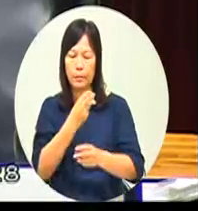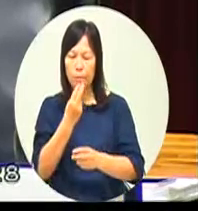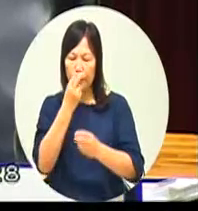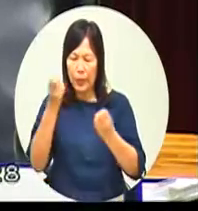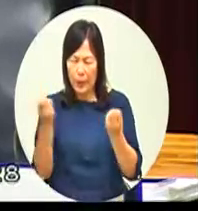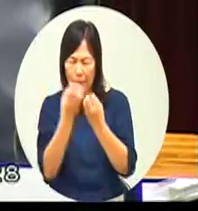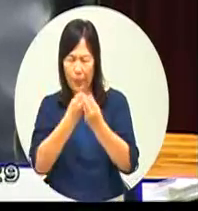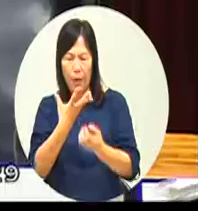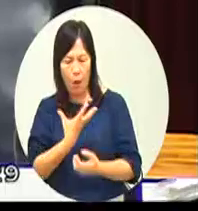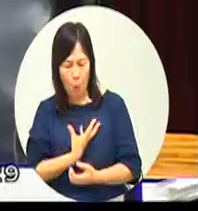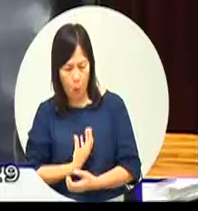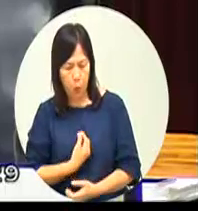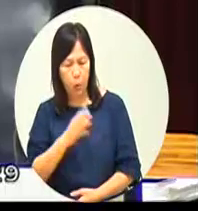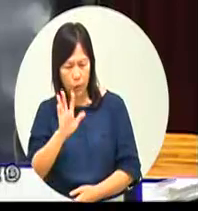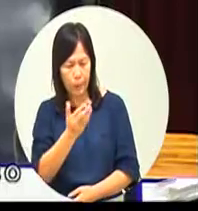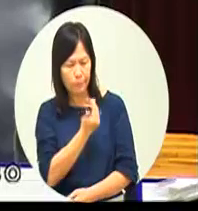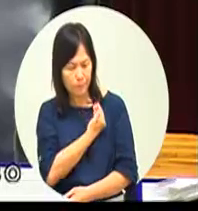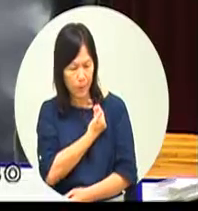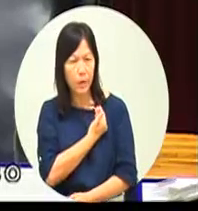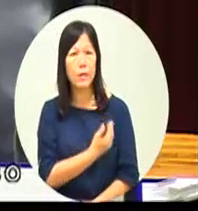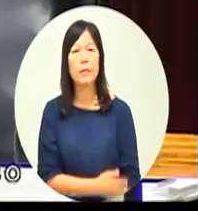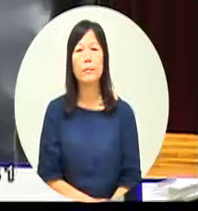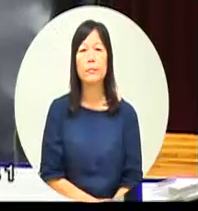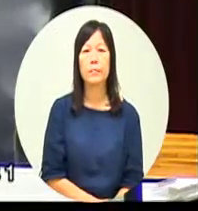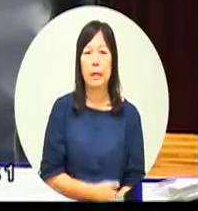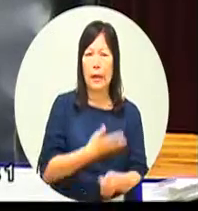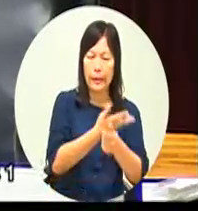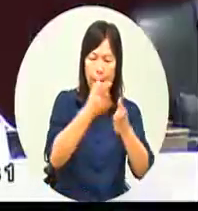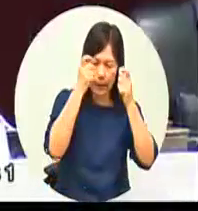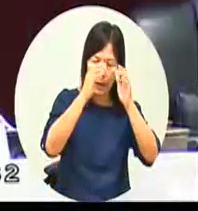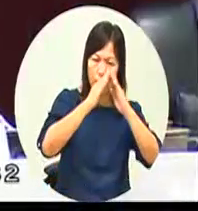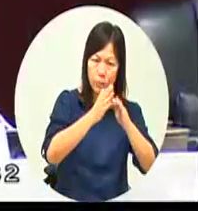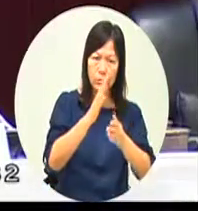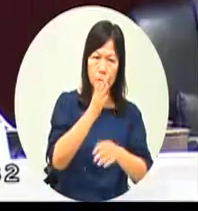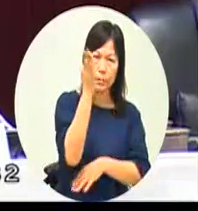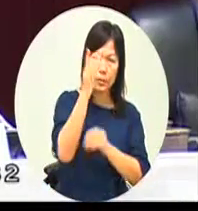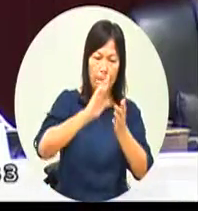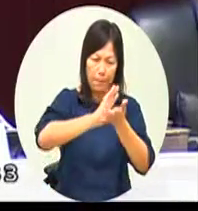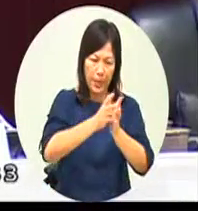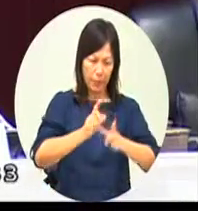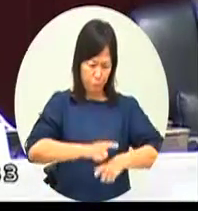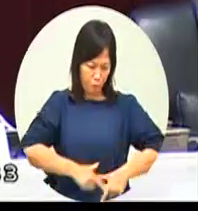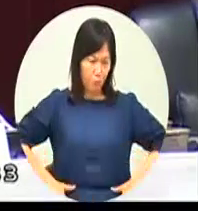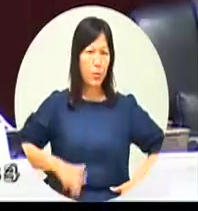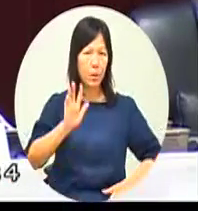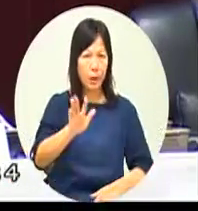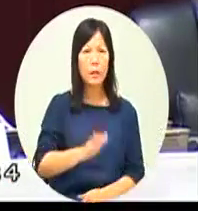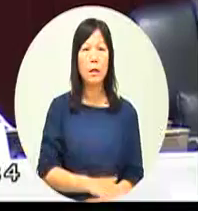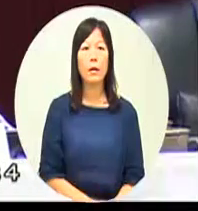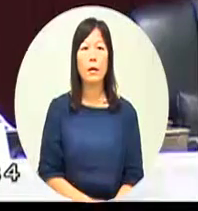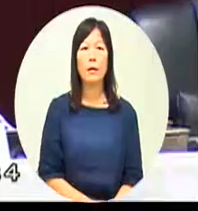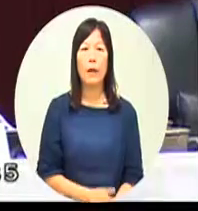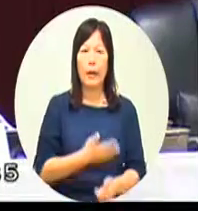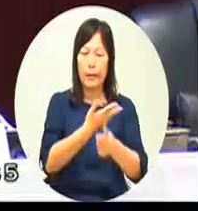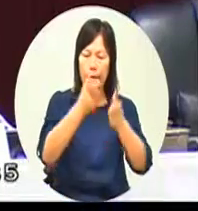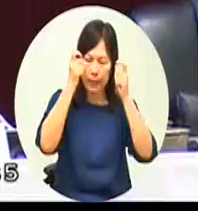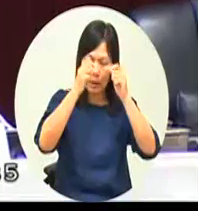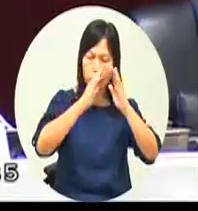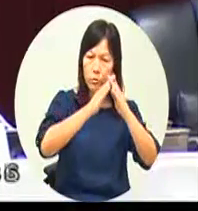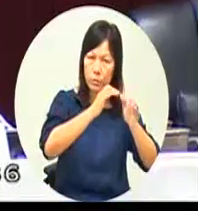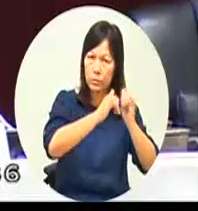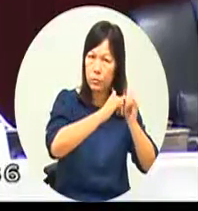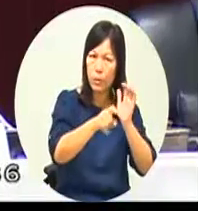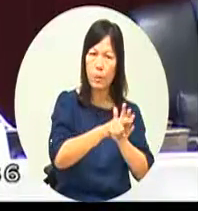伤，让高雄市变得越来越勇敢，高雄市民也越来